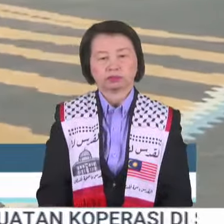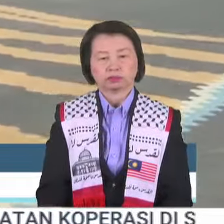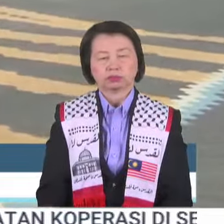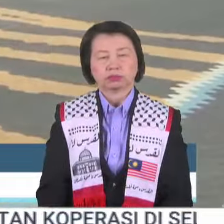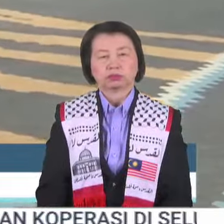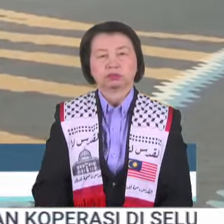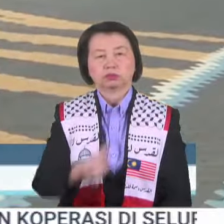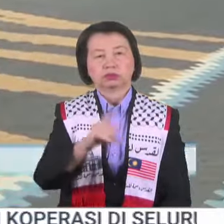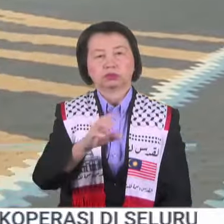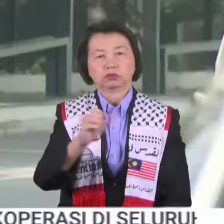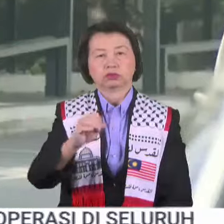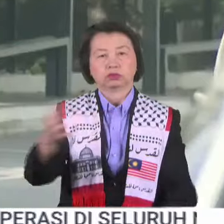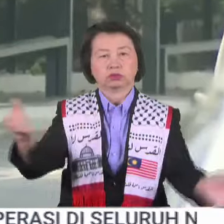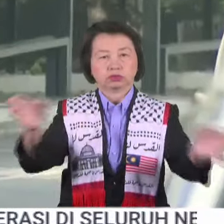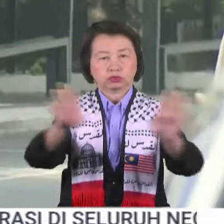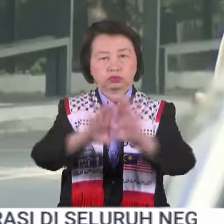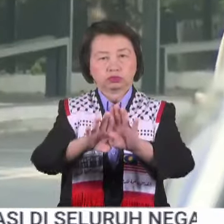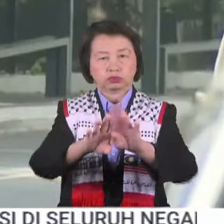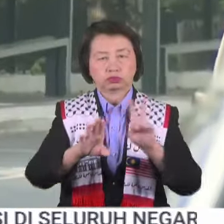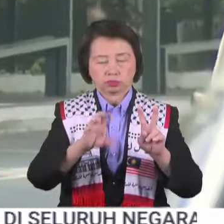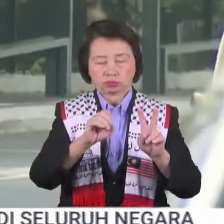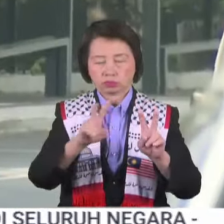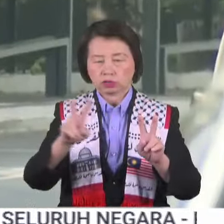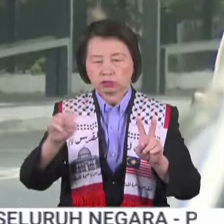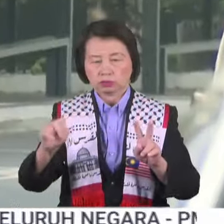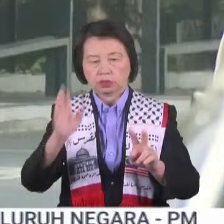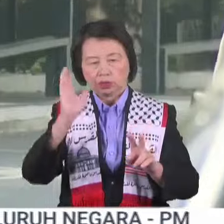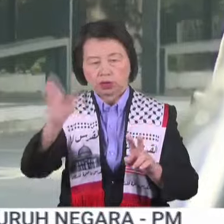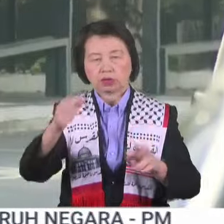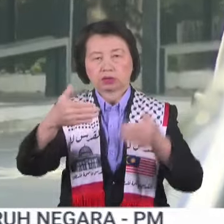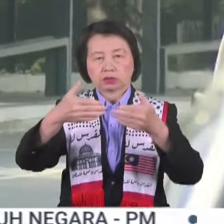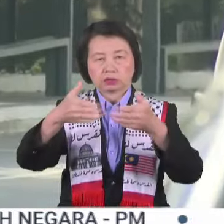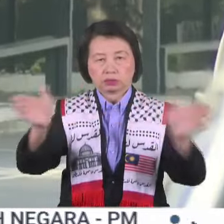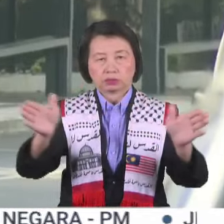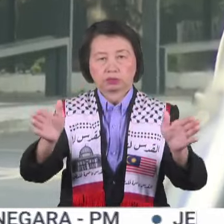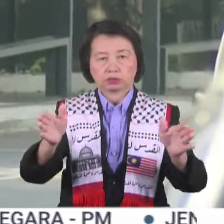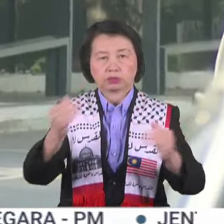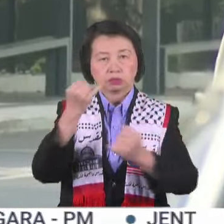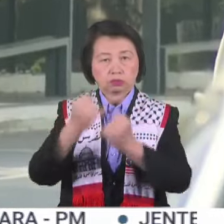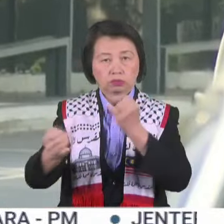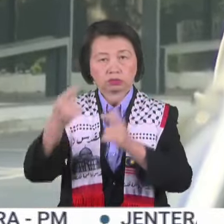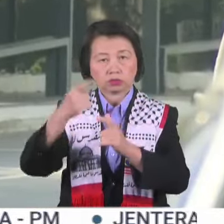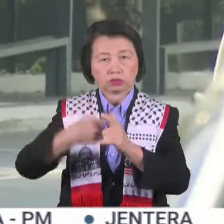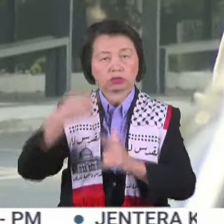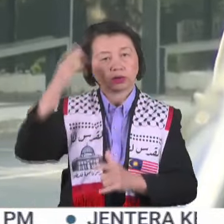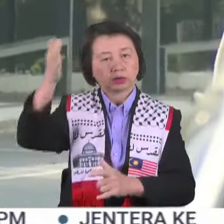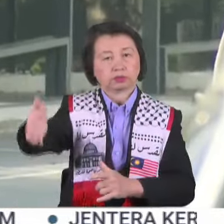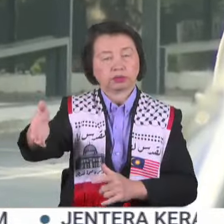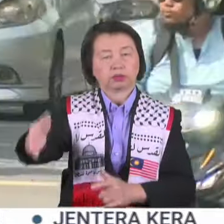Zoo Johor ditutup sementara sejak 2020 dan dijangka dibuka semula pada hujung bulan hadapan.